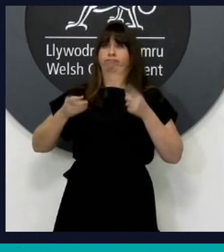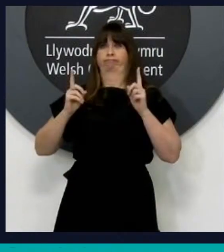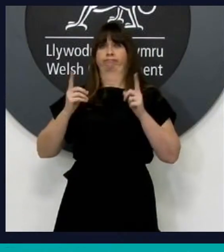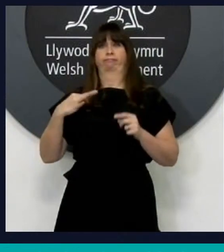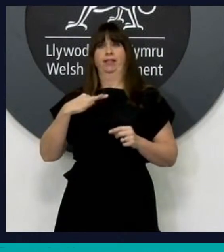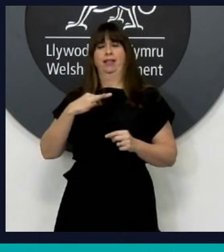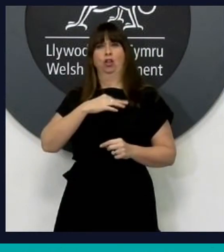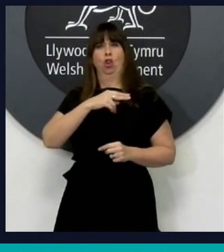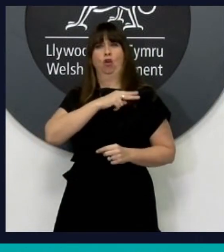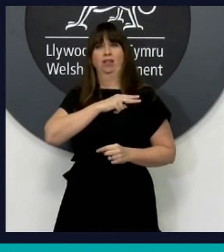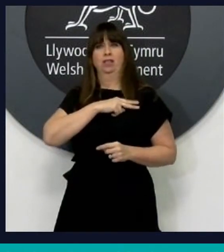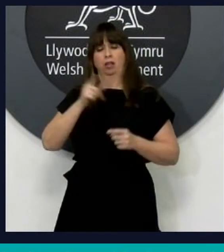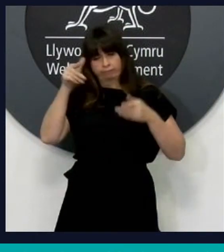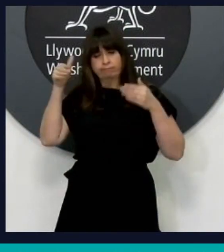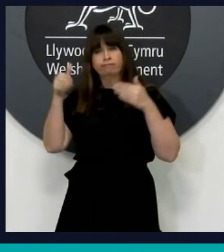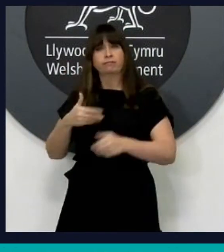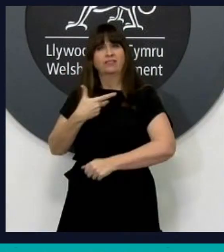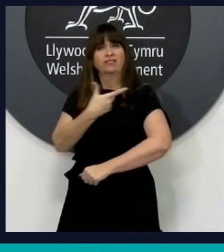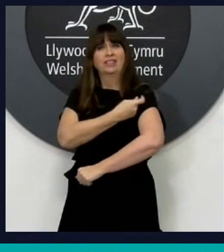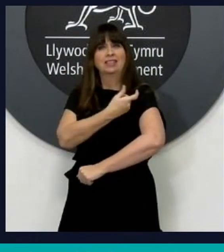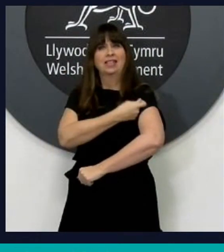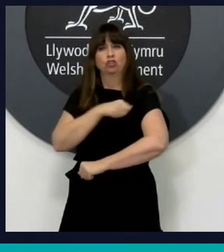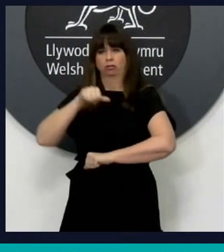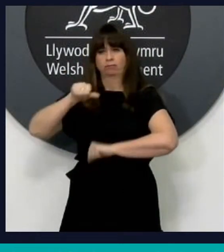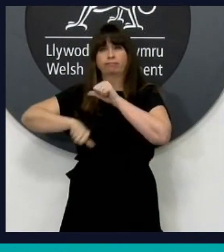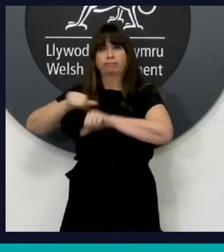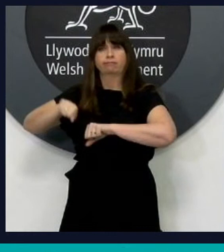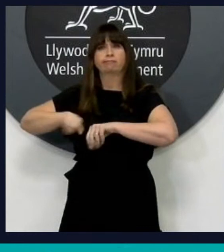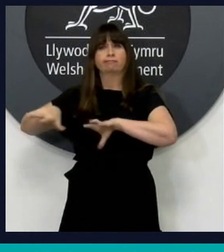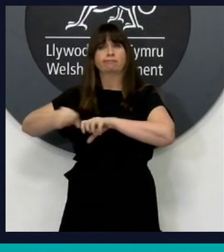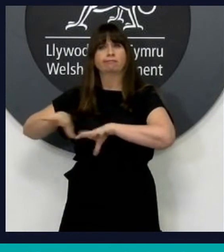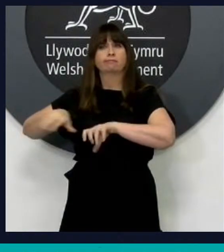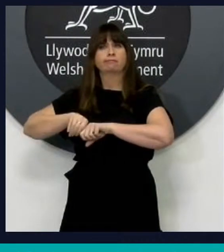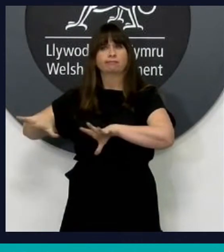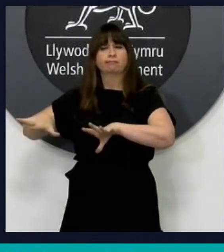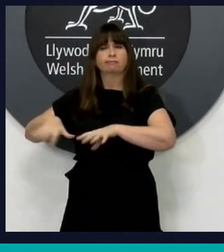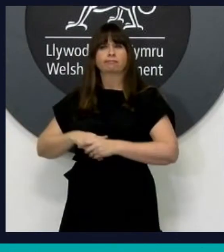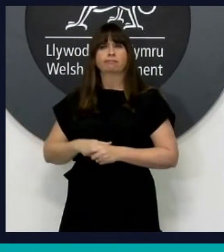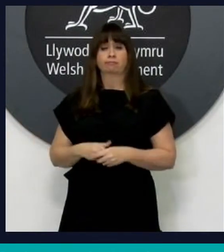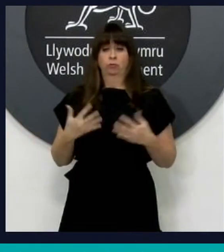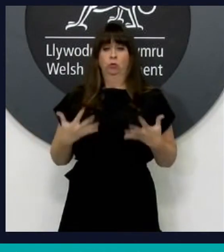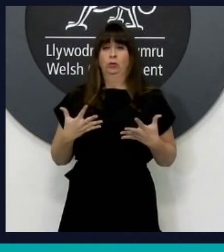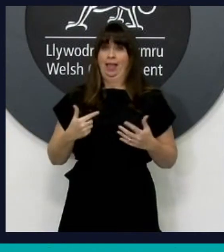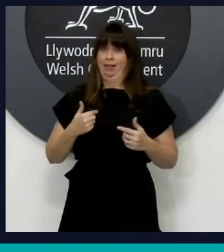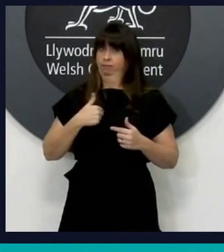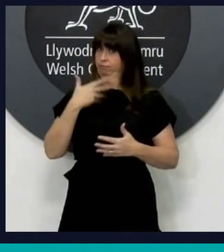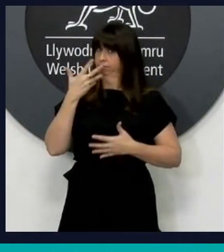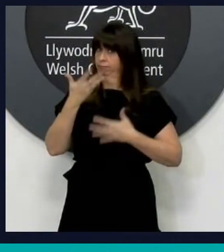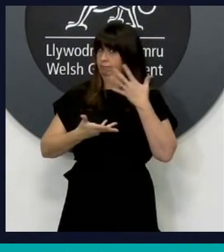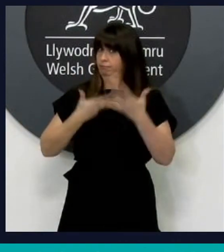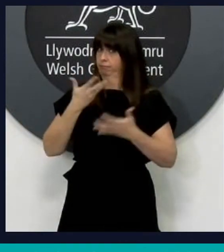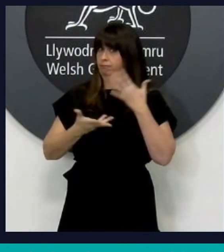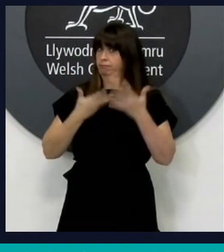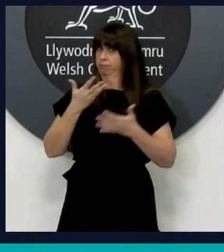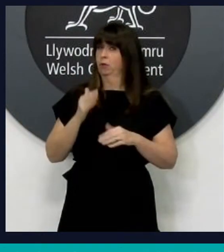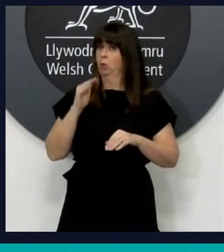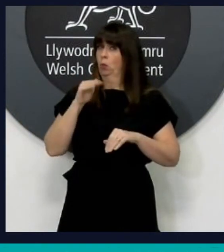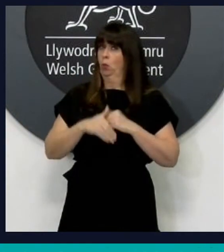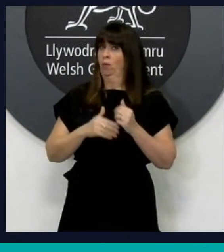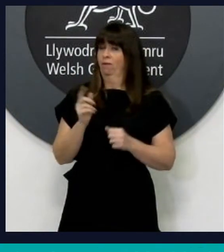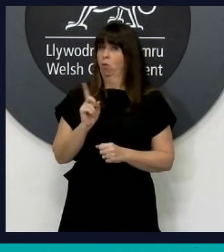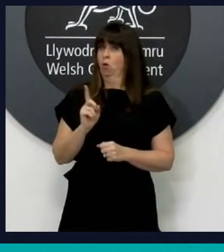roi gwybodaeth diweddarau I chi am ymddangosiad yr amrywiolyn coronavirus newydd, yr un sy'n cael ei adnabod